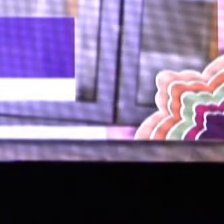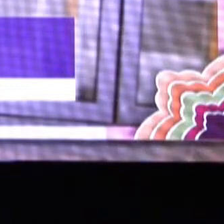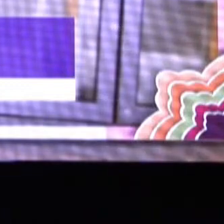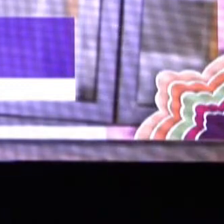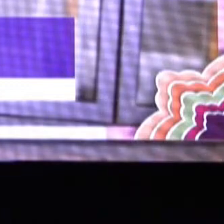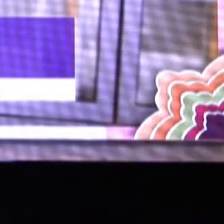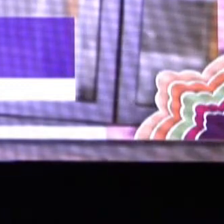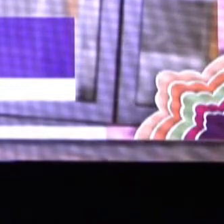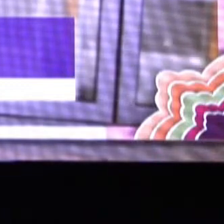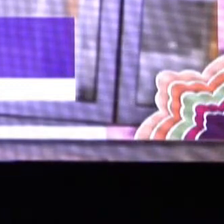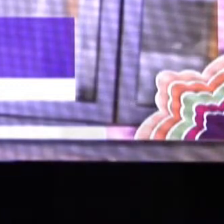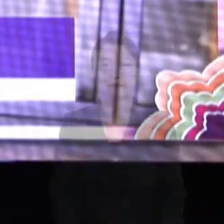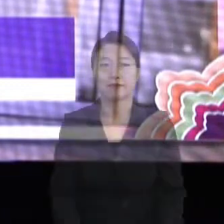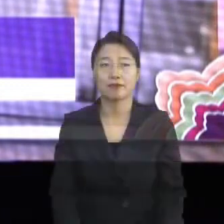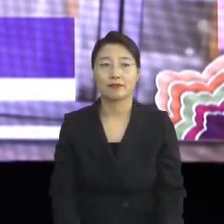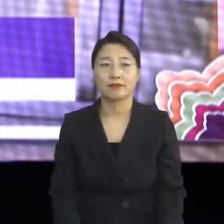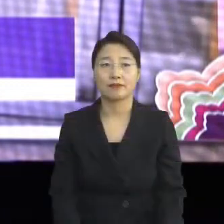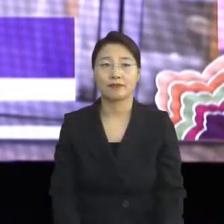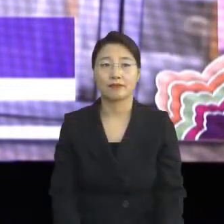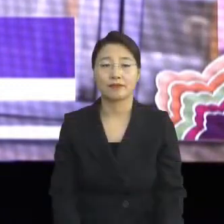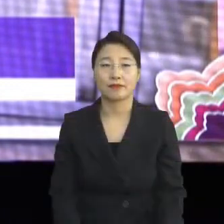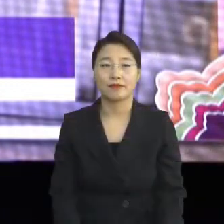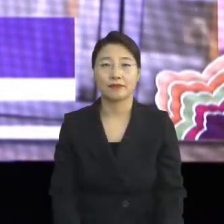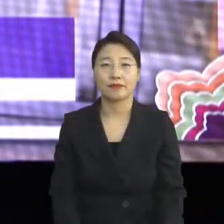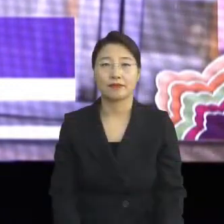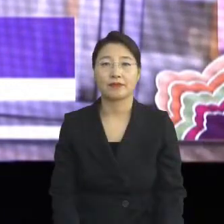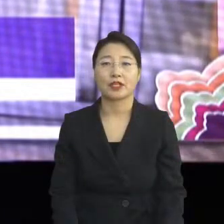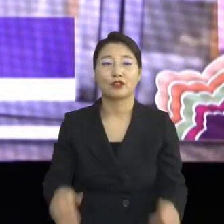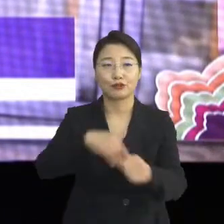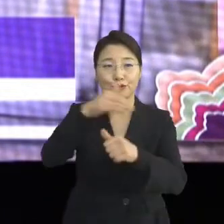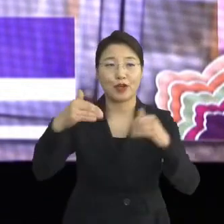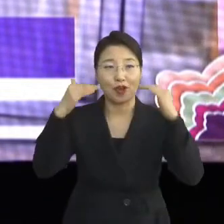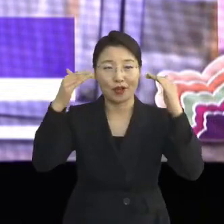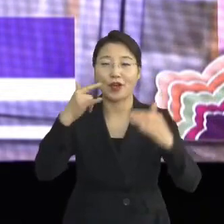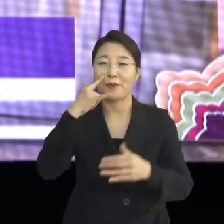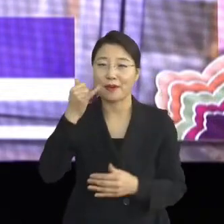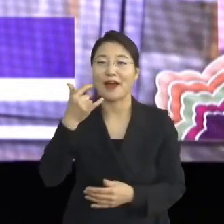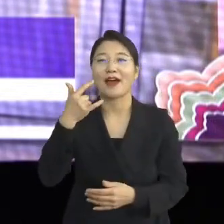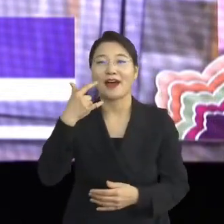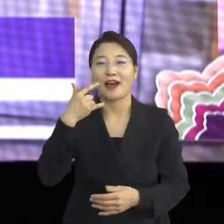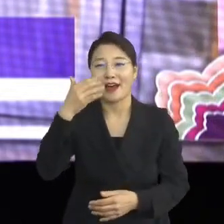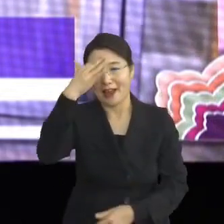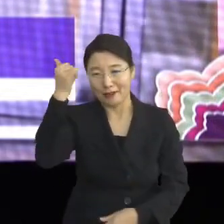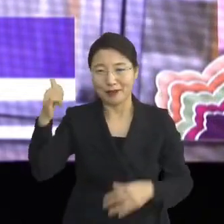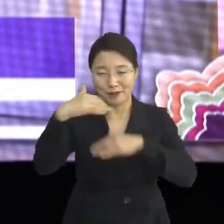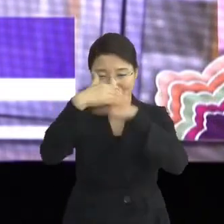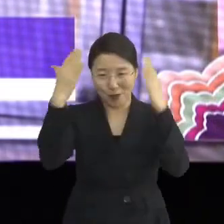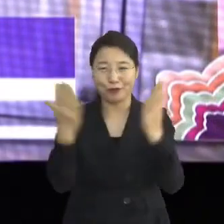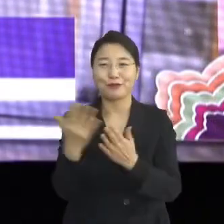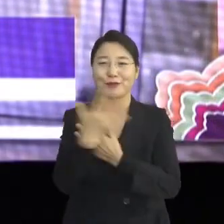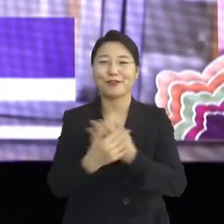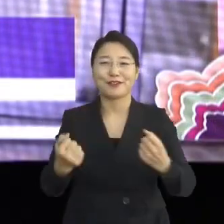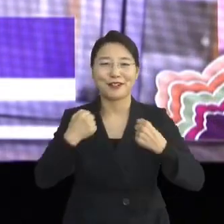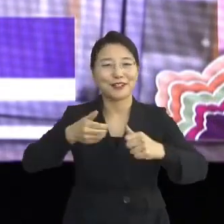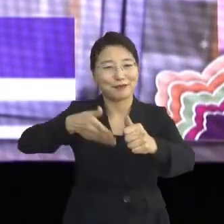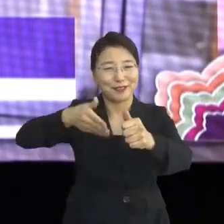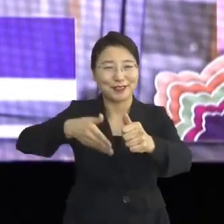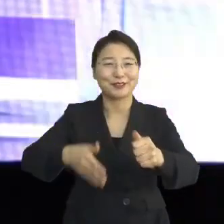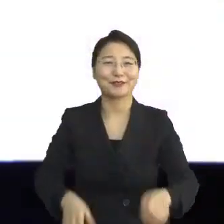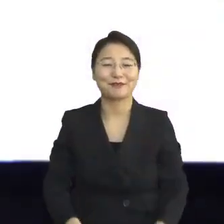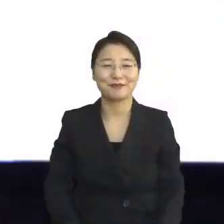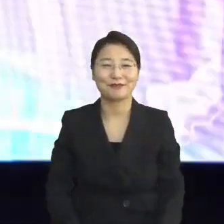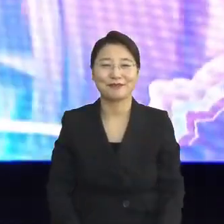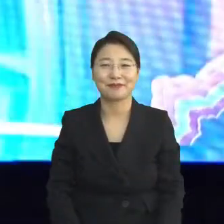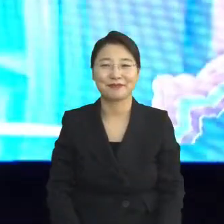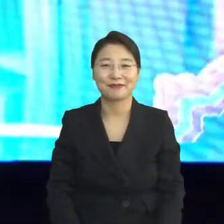싶습니다. 그리고 주변 어른들, 엄마, 아빠, 할아버지 모두 다 더욱더 건강하신 해를 보내시길 바라겠습니다.